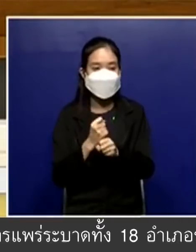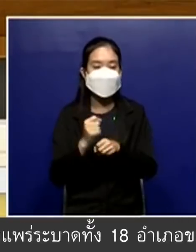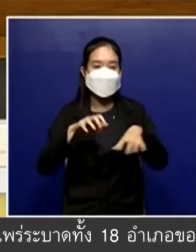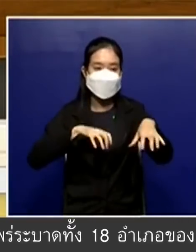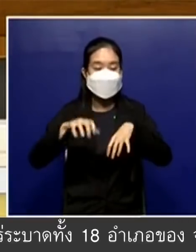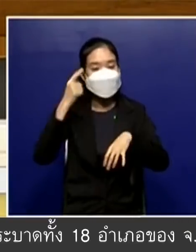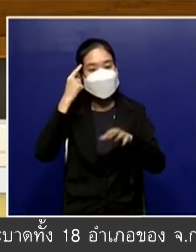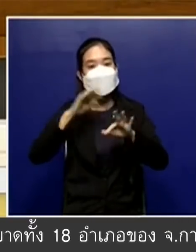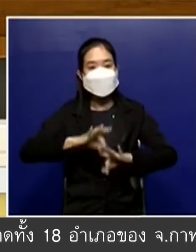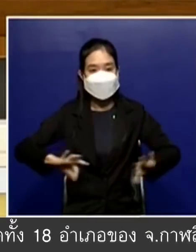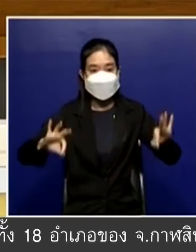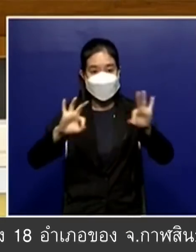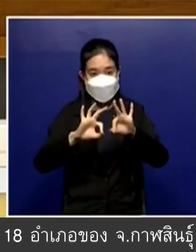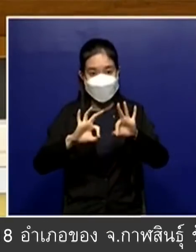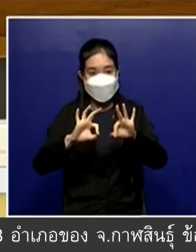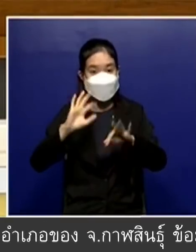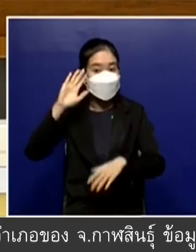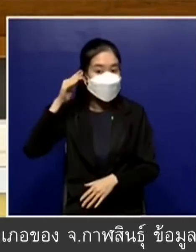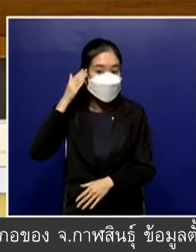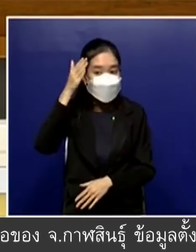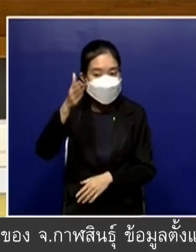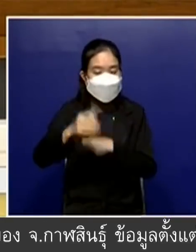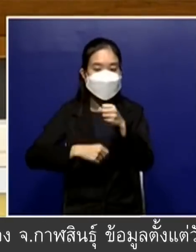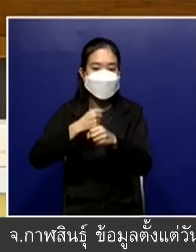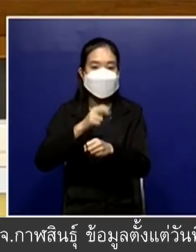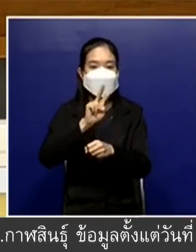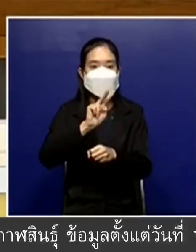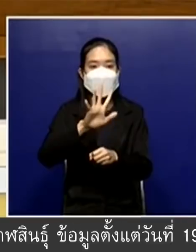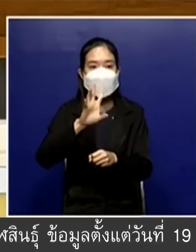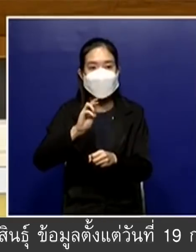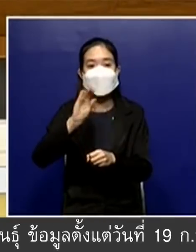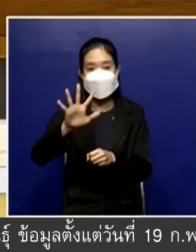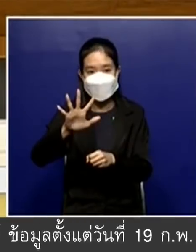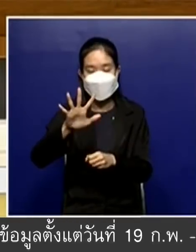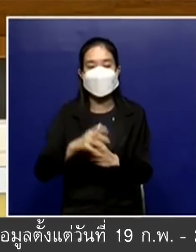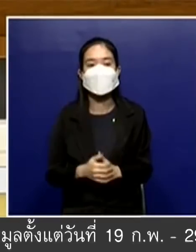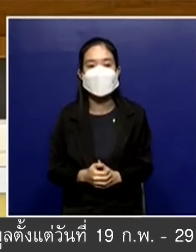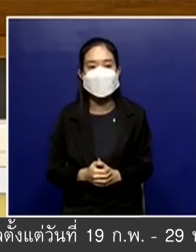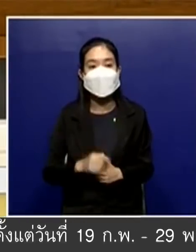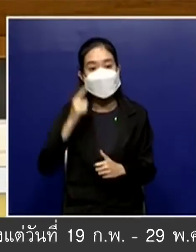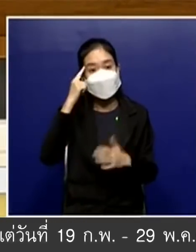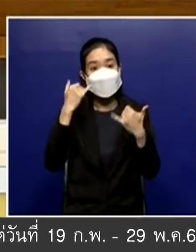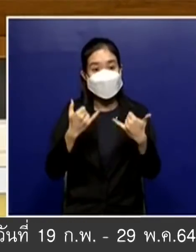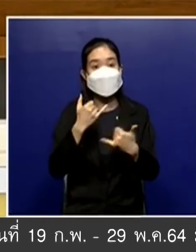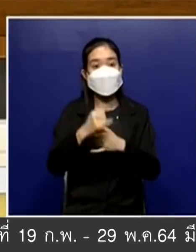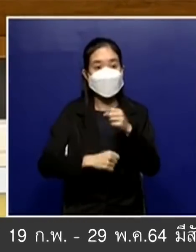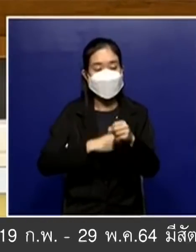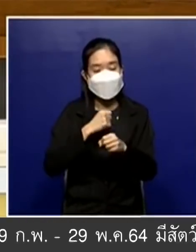วก็มีความจำเป็นในงบประมาณปี2565นะครับก็กลับไปเพื่อทราบนะครับในส่วนของการที่ว่างบประมาณของกระทรวงกลาโหม